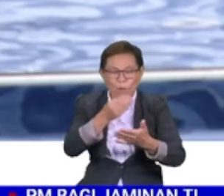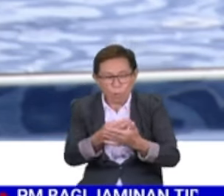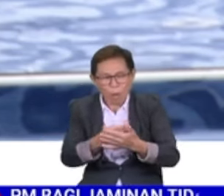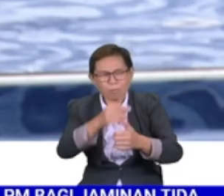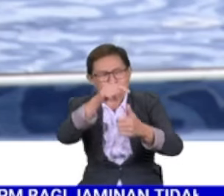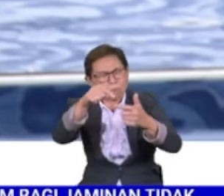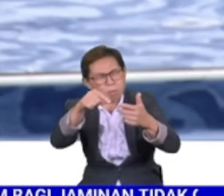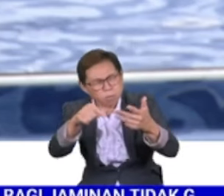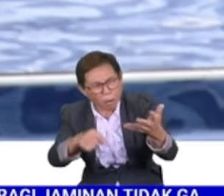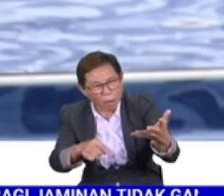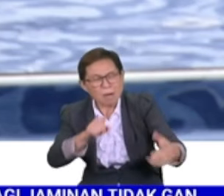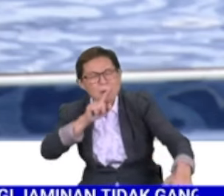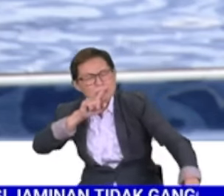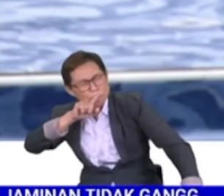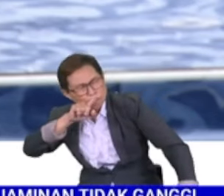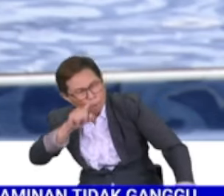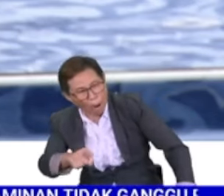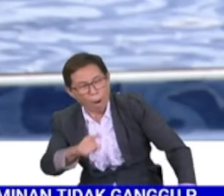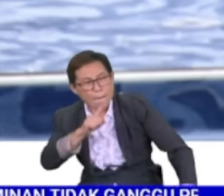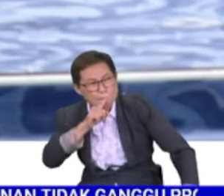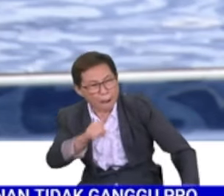Menteri-menteri yang sebenarnya